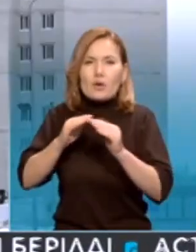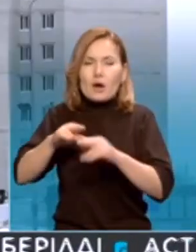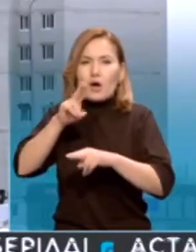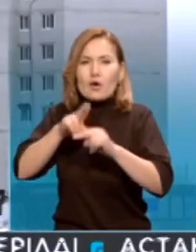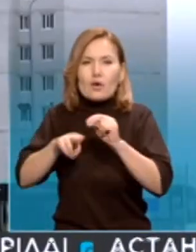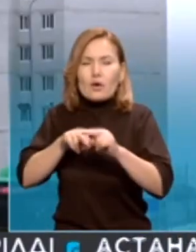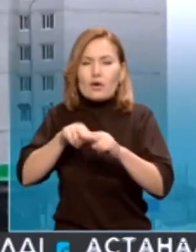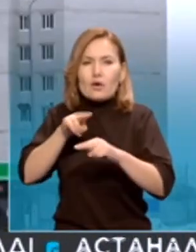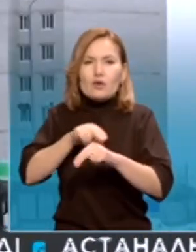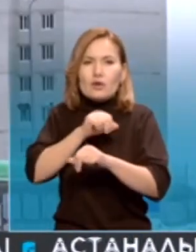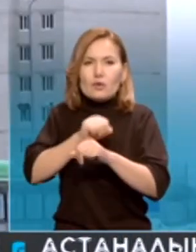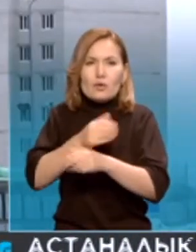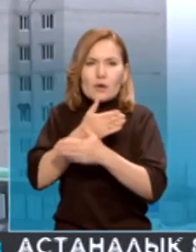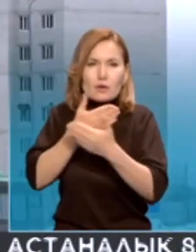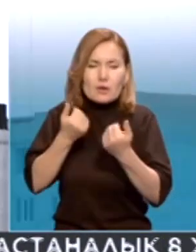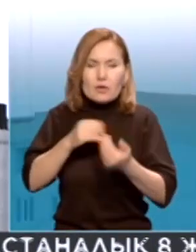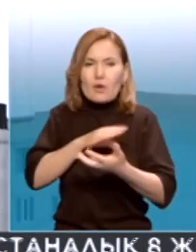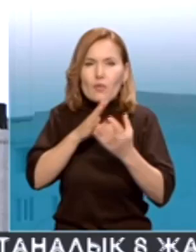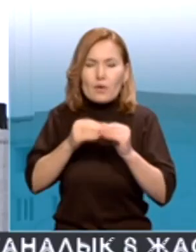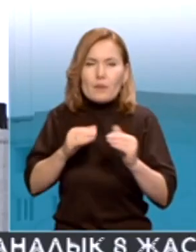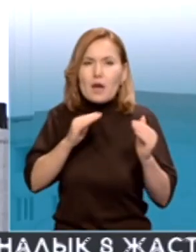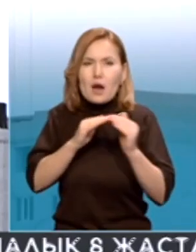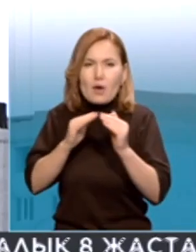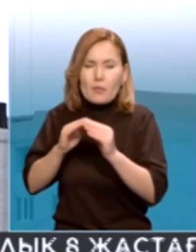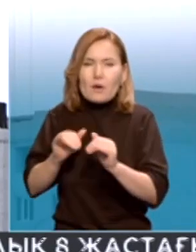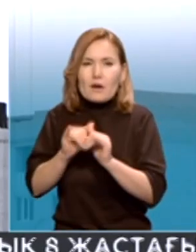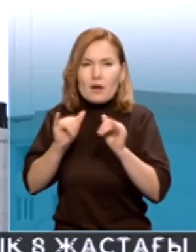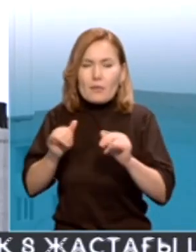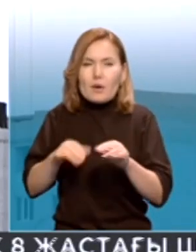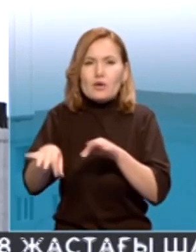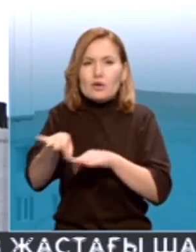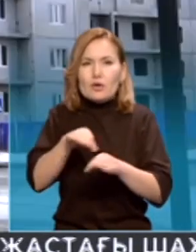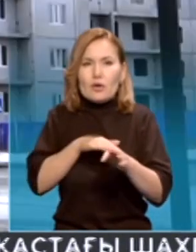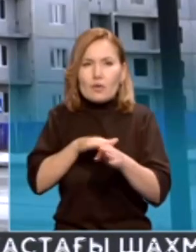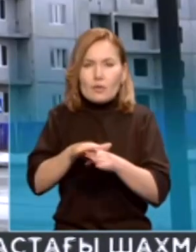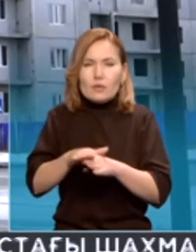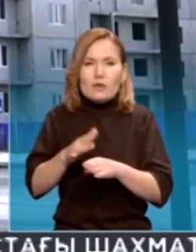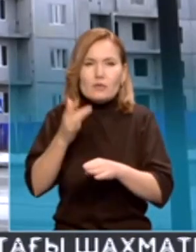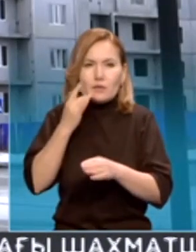жоқ. Үй кезегінде тұрғандарды баспанамен қамту үшін облыста бірқатар жоба жүзеге